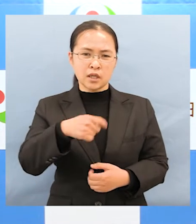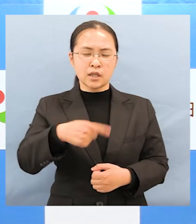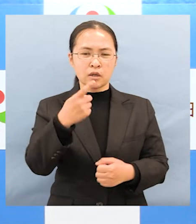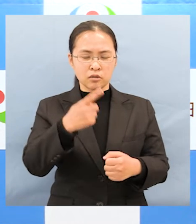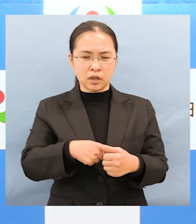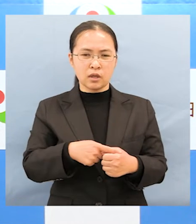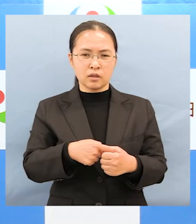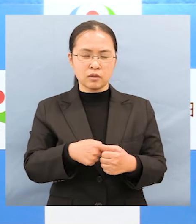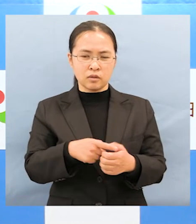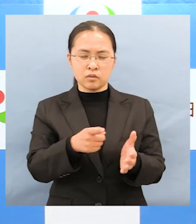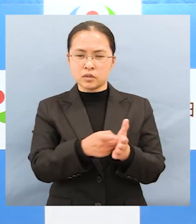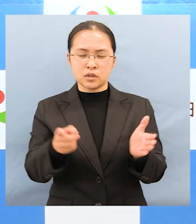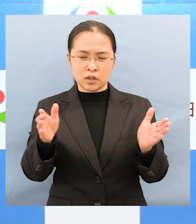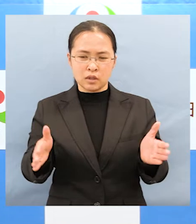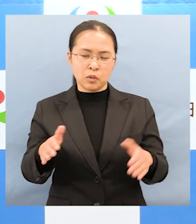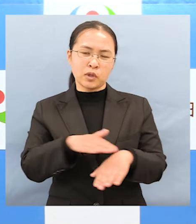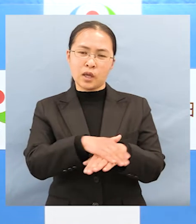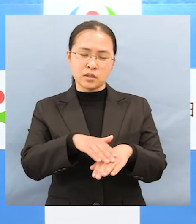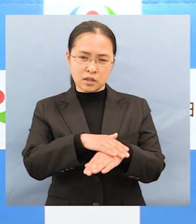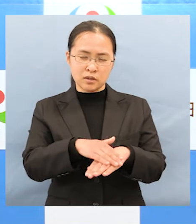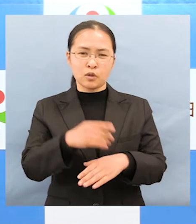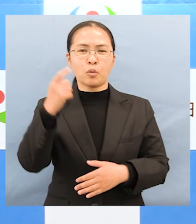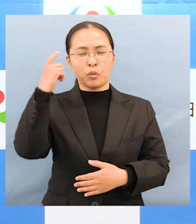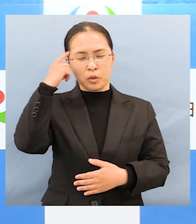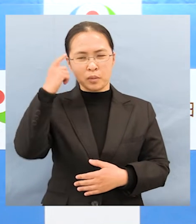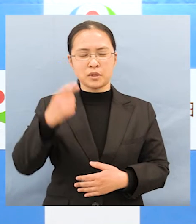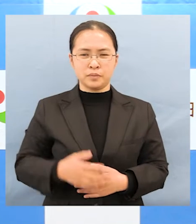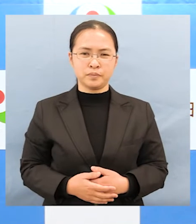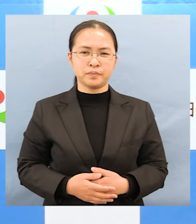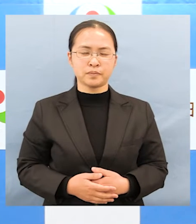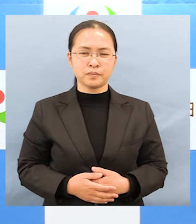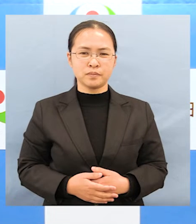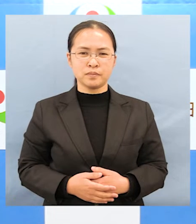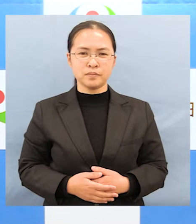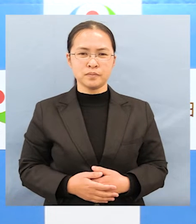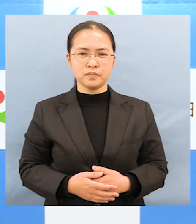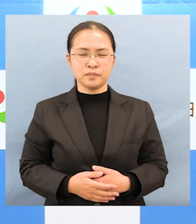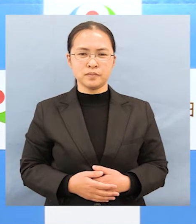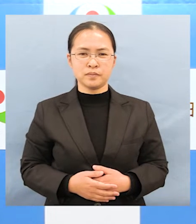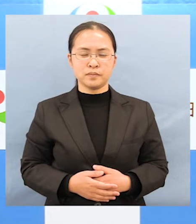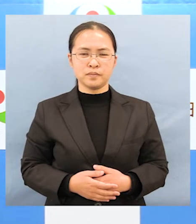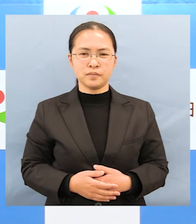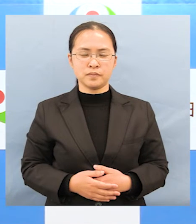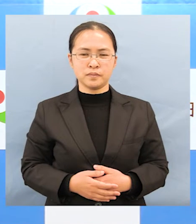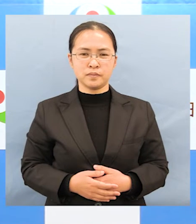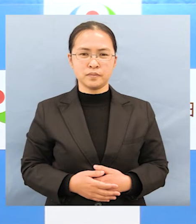生き方の中でも大切なところかなというふうに思っております。